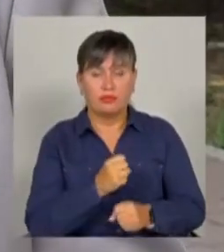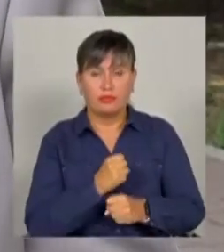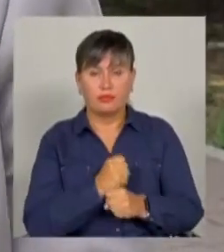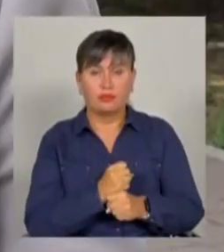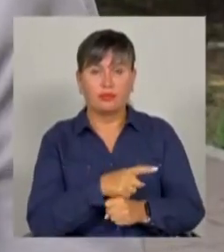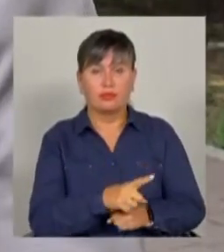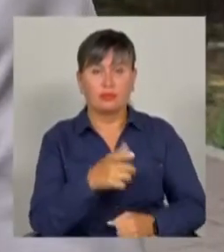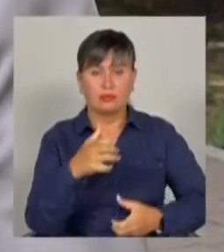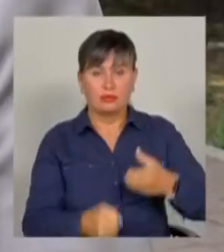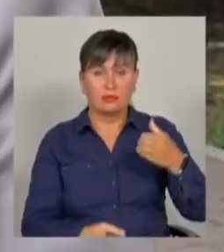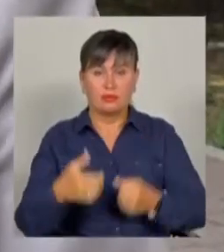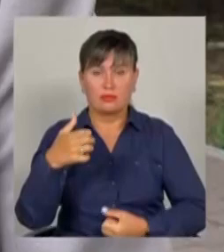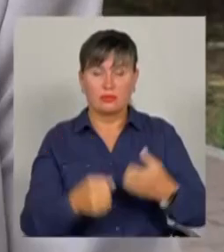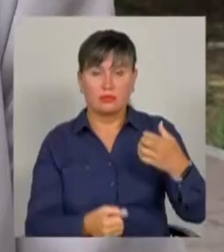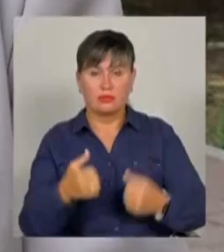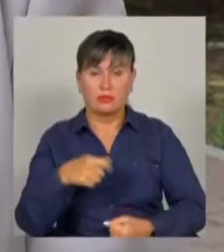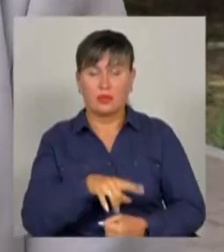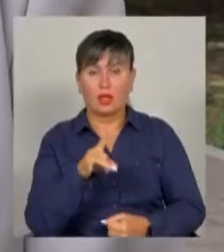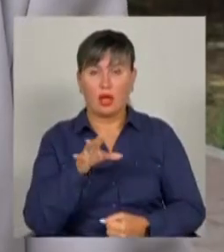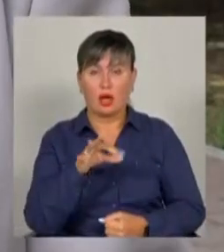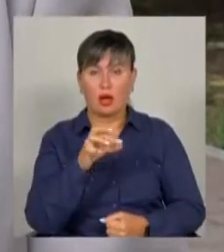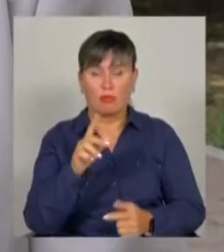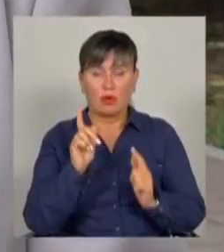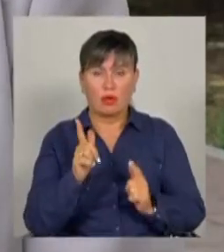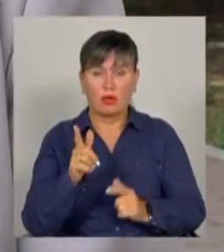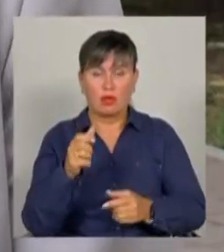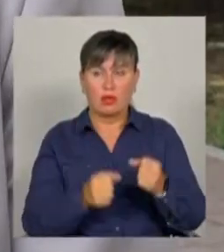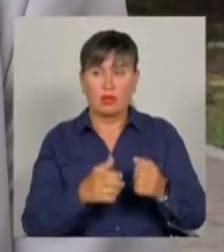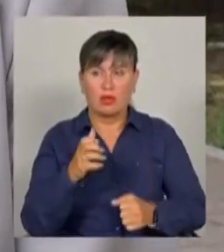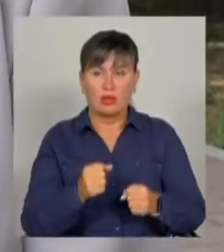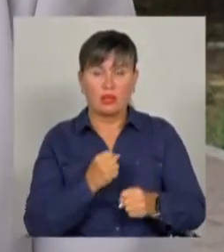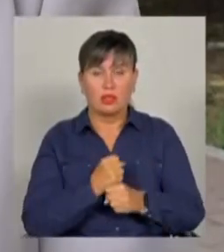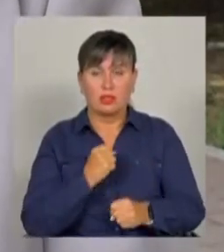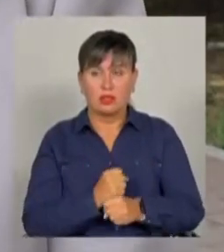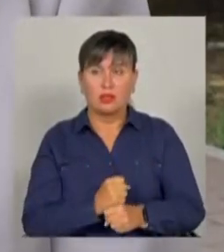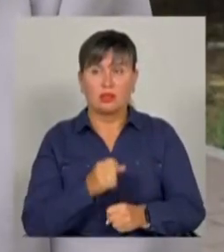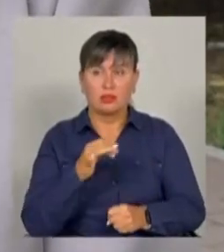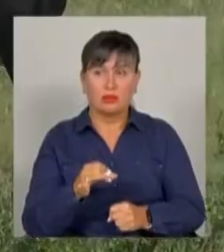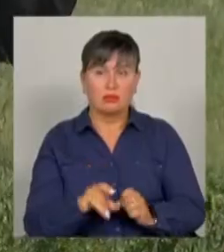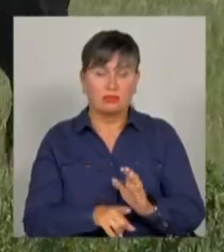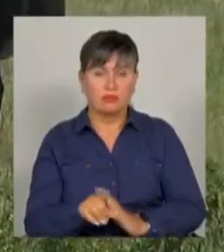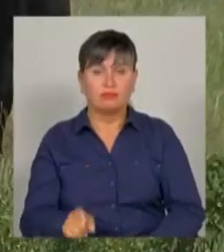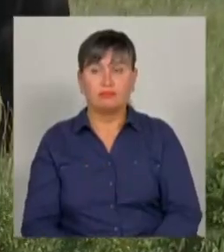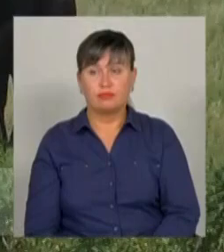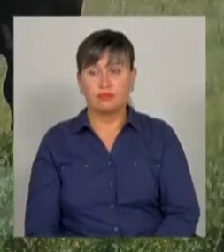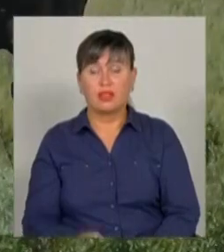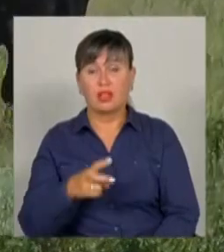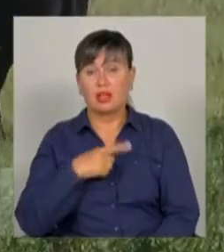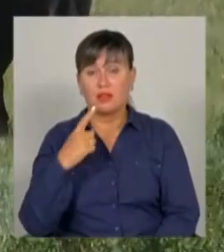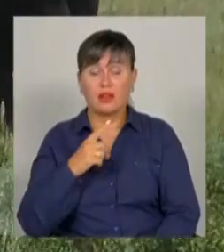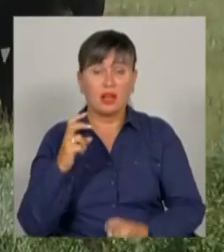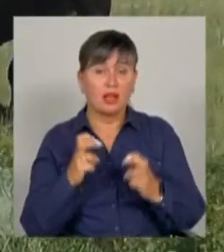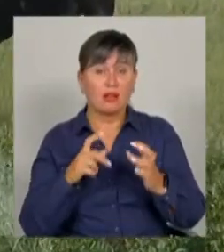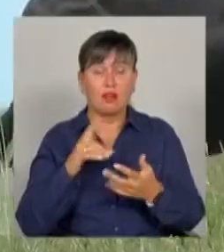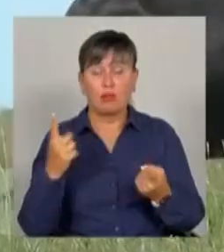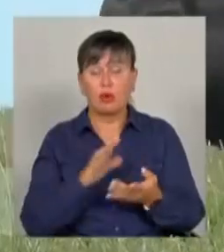этому доильному аппарату. Робот вытирает, обмывает это вымя и начинает доить. Как отмечают аграрии, в